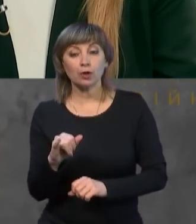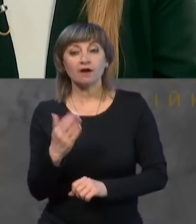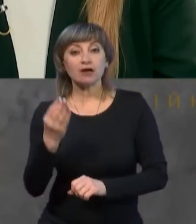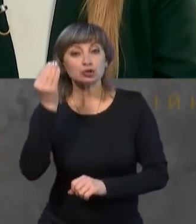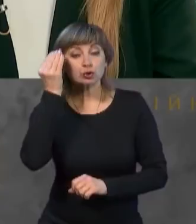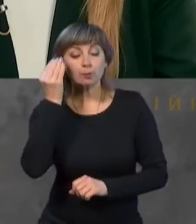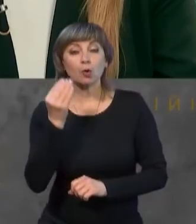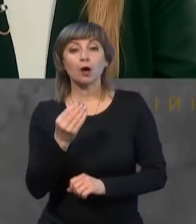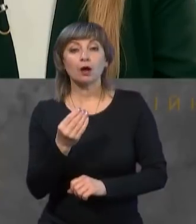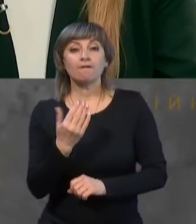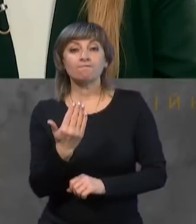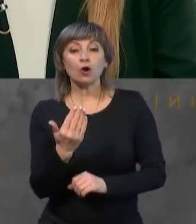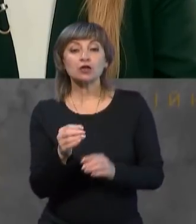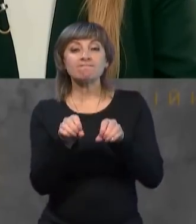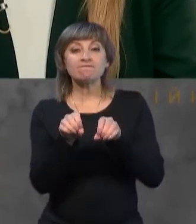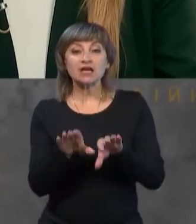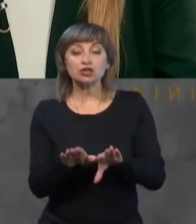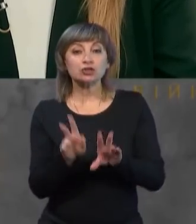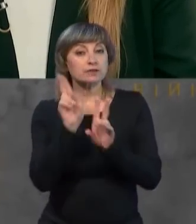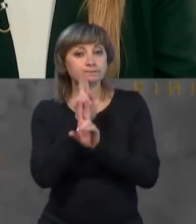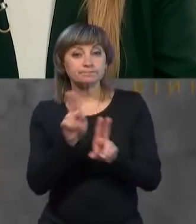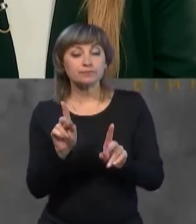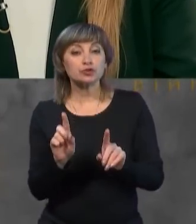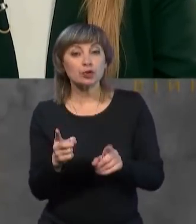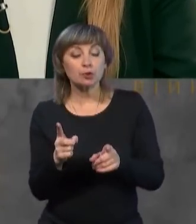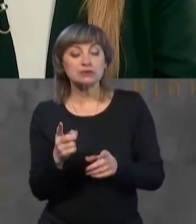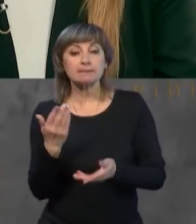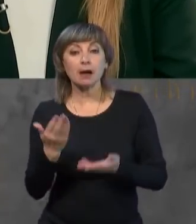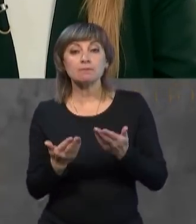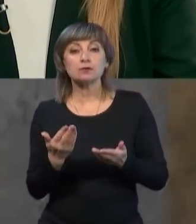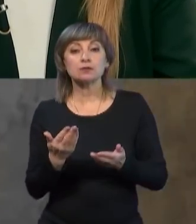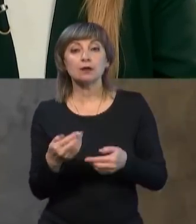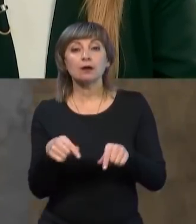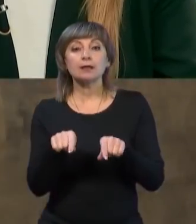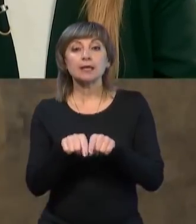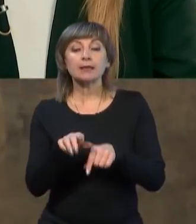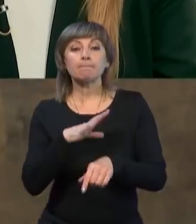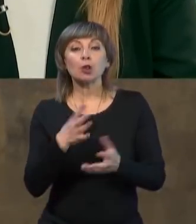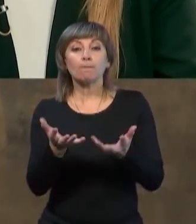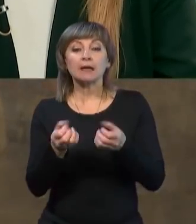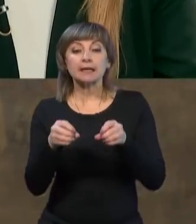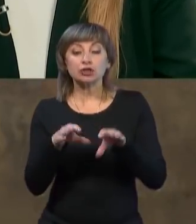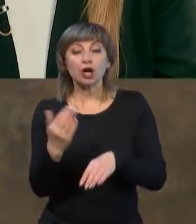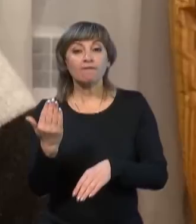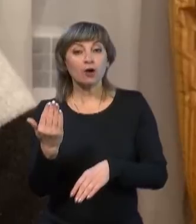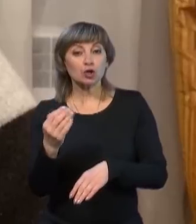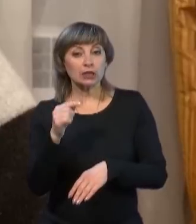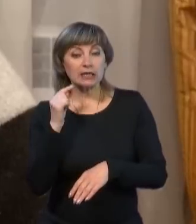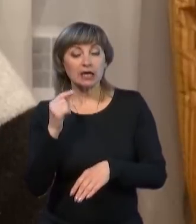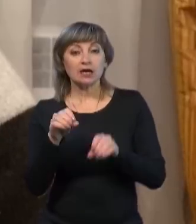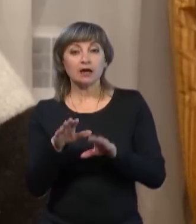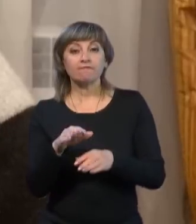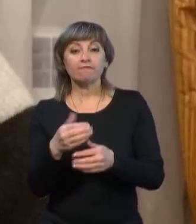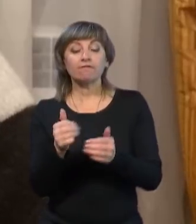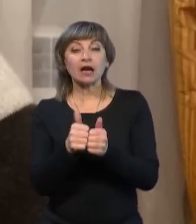Дивіться, вони вирішили, не знаю, чомусь, мабуть, таке було прийнято рішення. Вони вирішили, що в районі